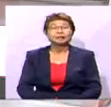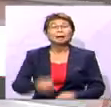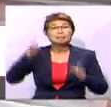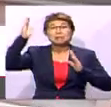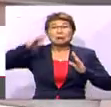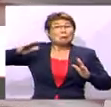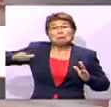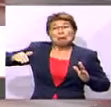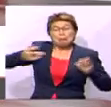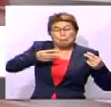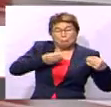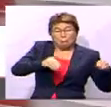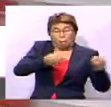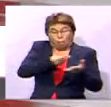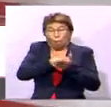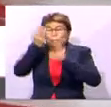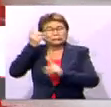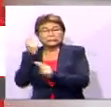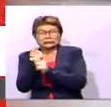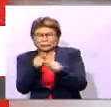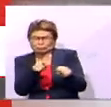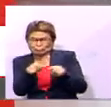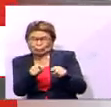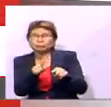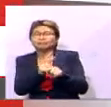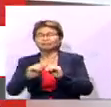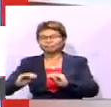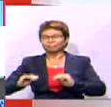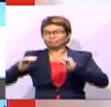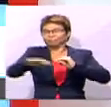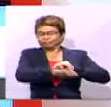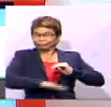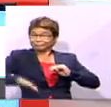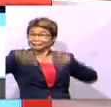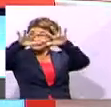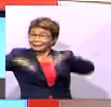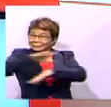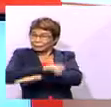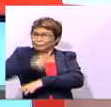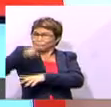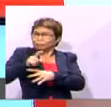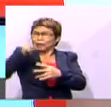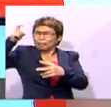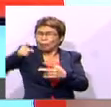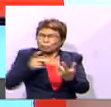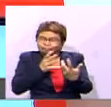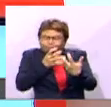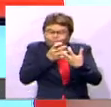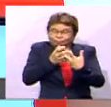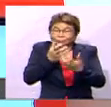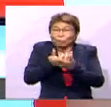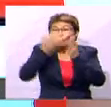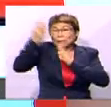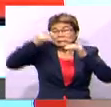Malaysia perlu memastikan pasaran modal tempatan kekal kompetitif di peringkat serantau dan memenuhi keperluan ekonomi negara